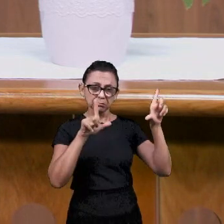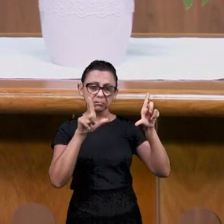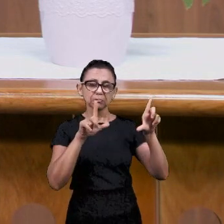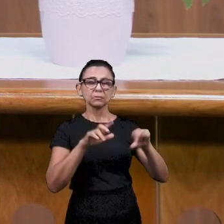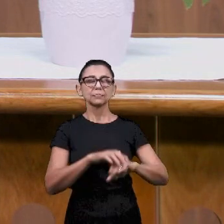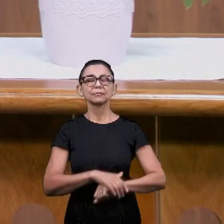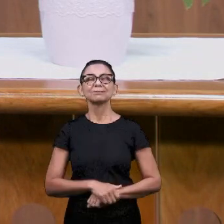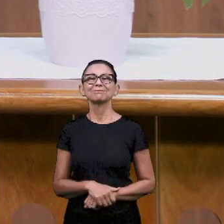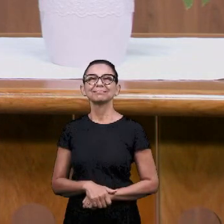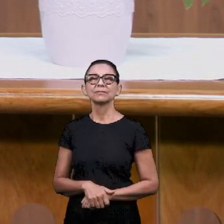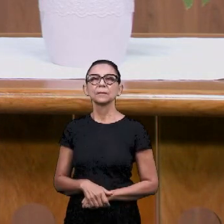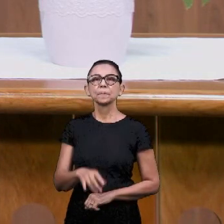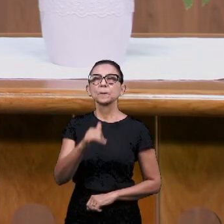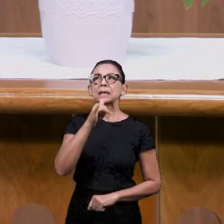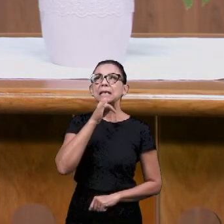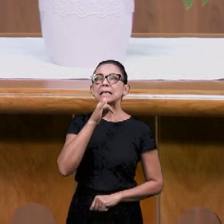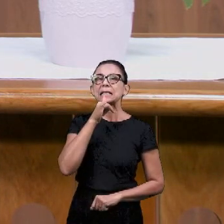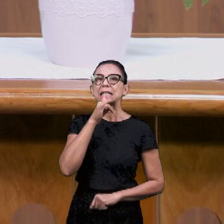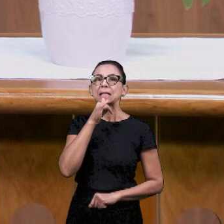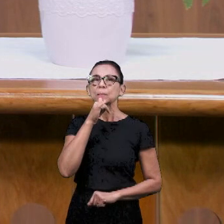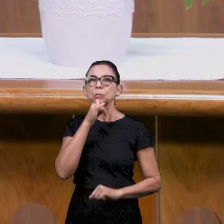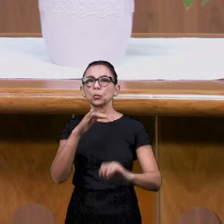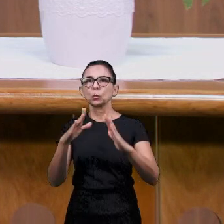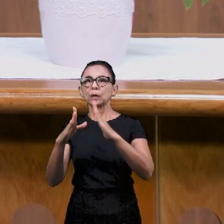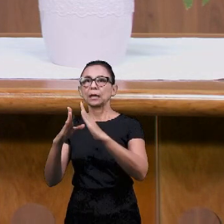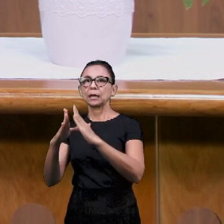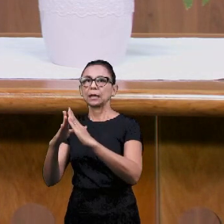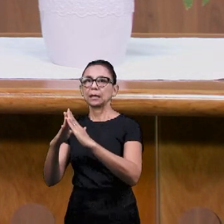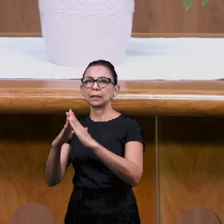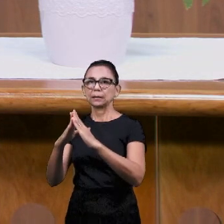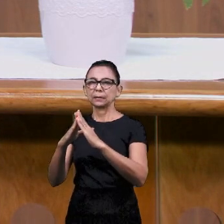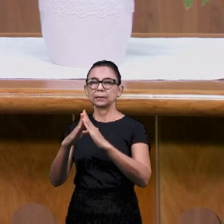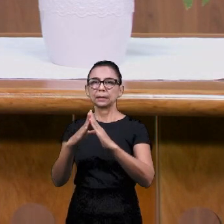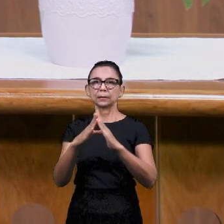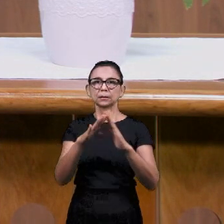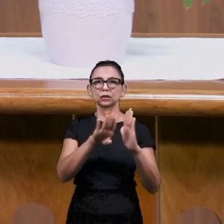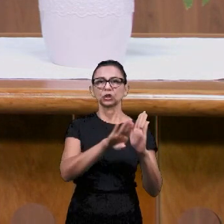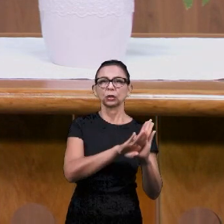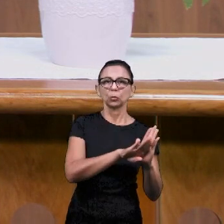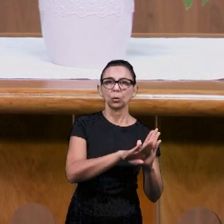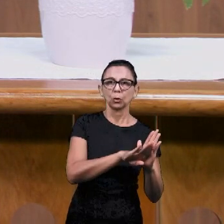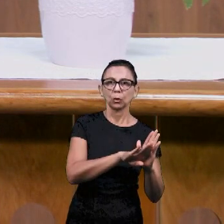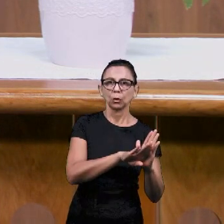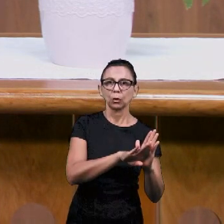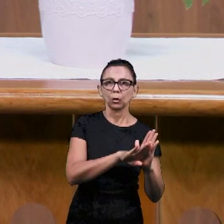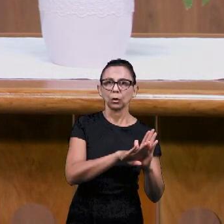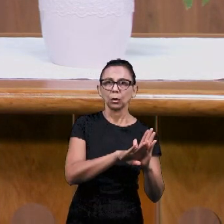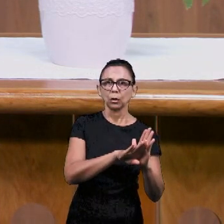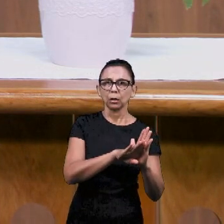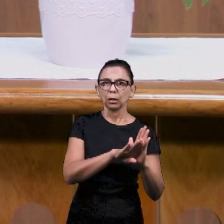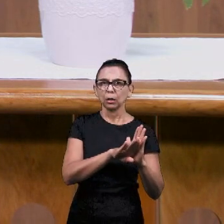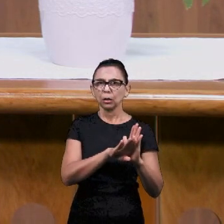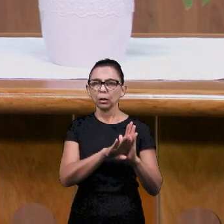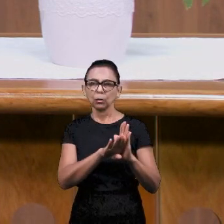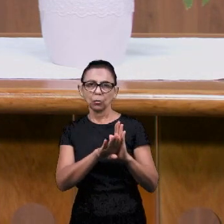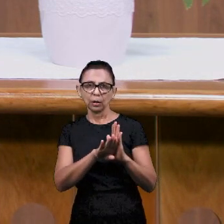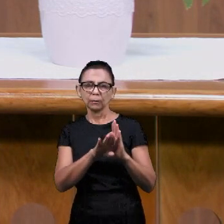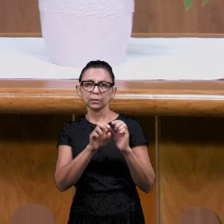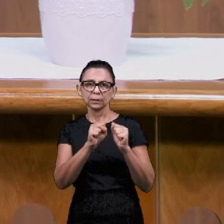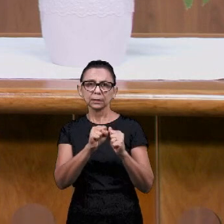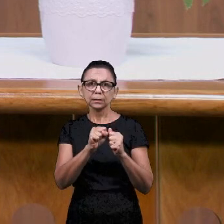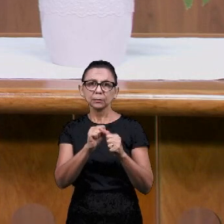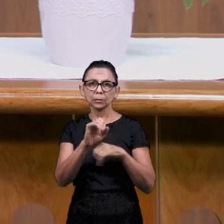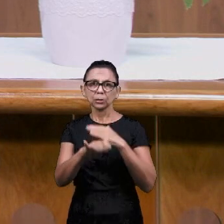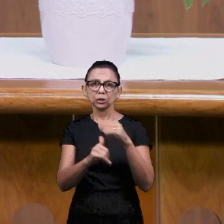vous êtes arrivé à la maison, c'est déjà commencé, la transmission a déjà commencé, vous pouvez accéder au culte. Il suffit de revenir